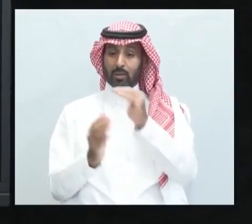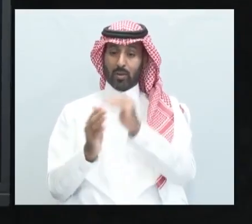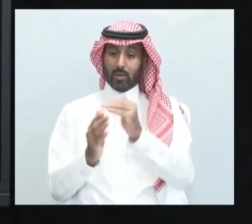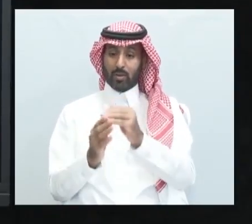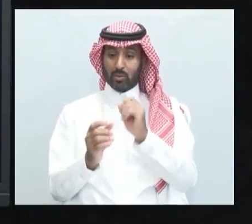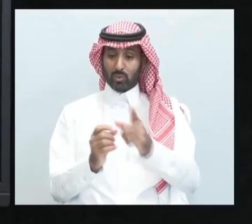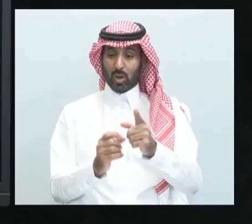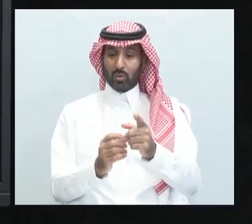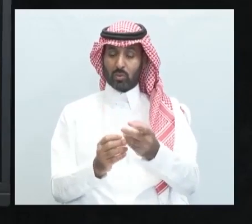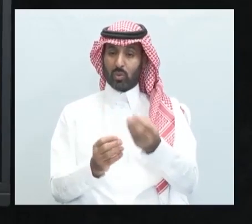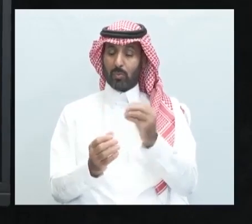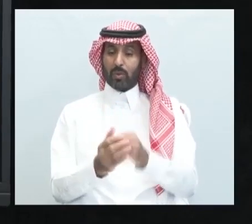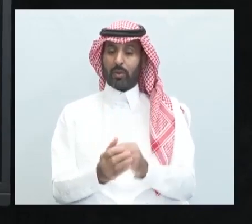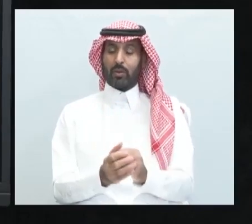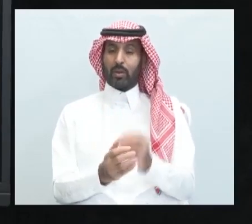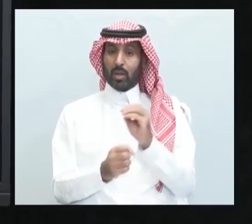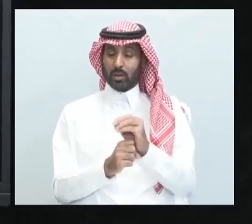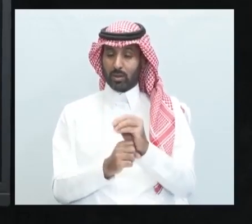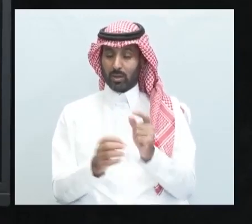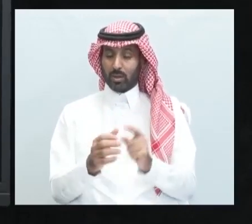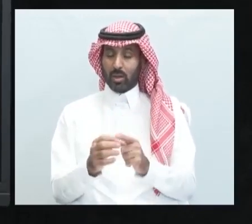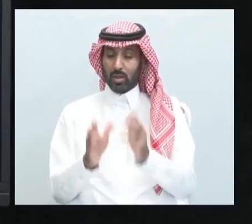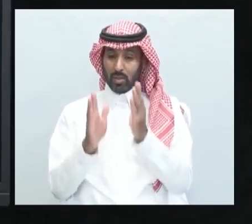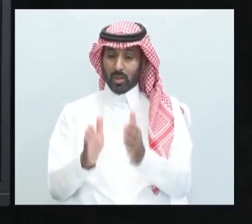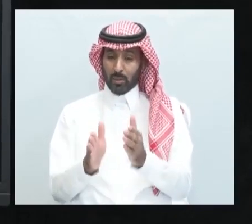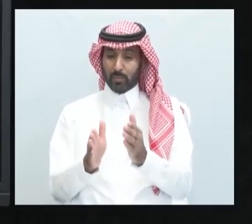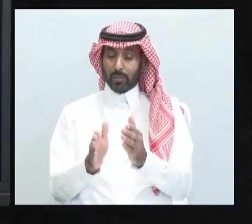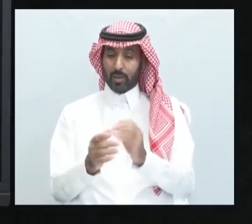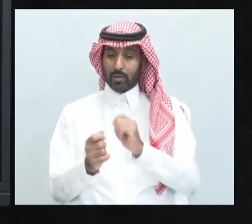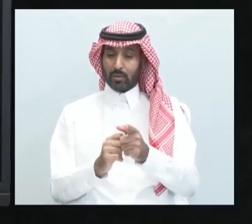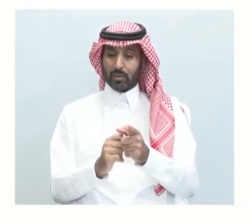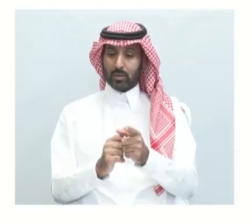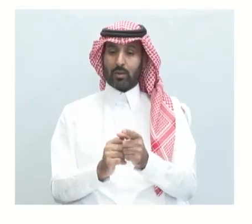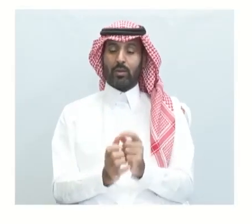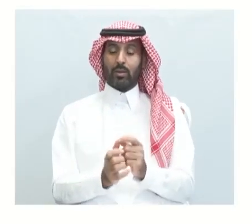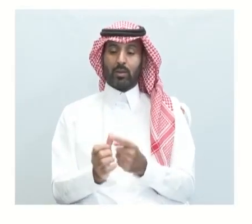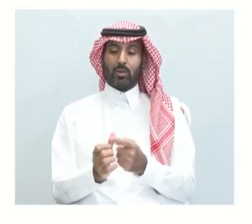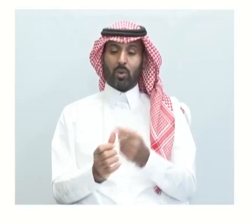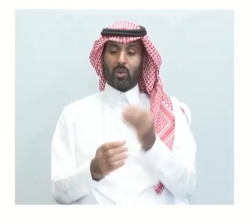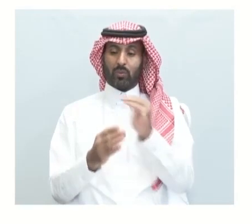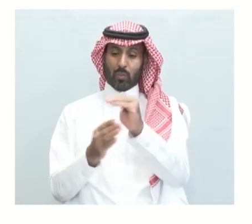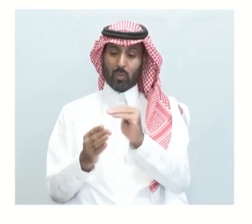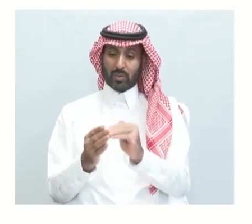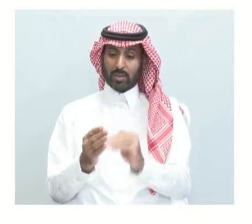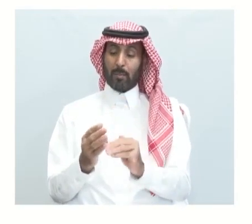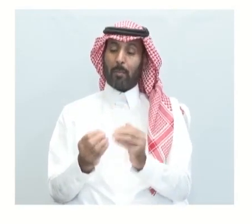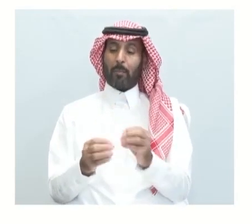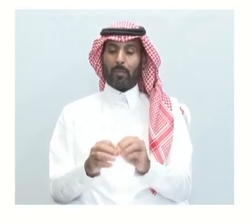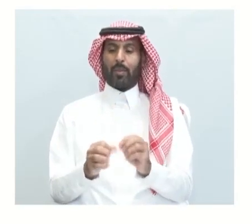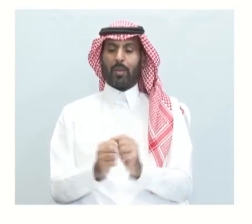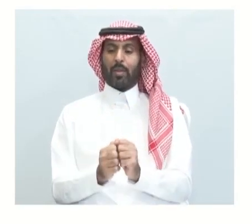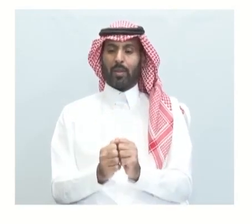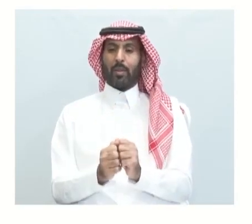سرعه الوصول البيانات انها اسرع في الثابته السبب هو النقطه الثانيه انها تخزن في مواقع متجاوره